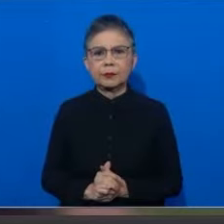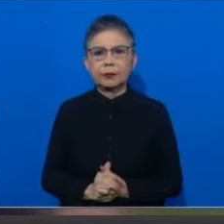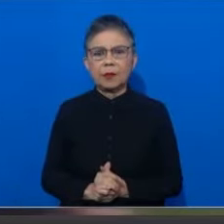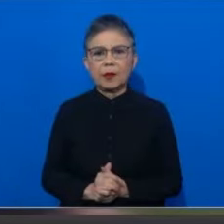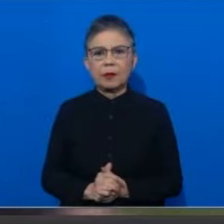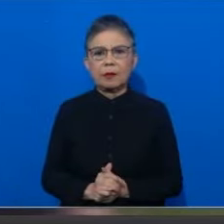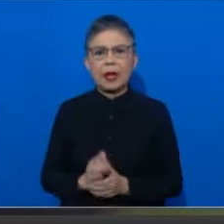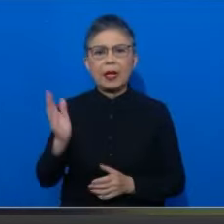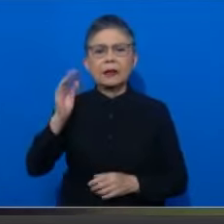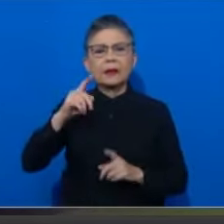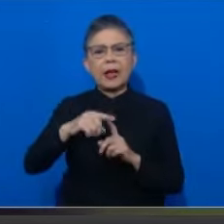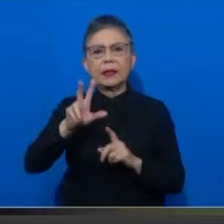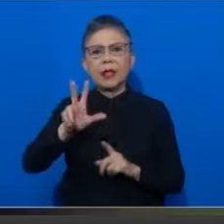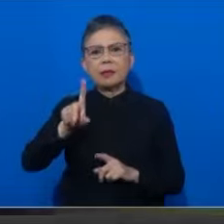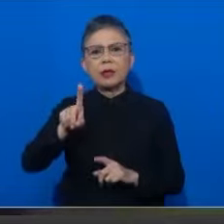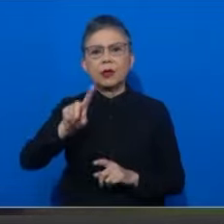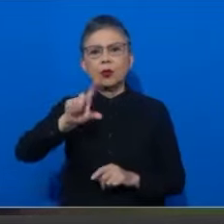pada Jumat 31 Mei.